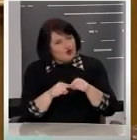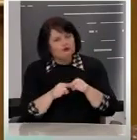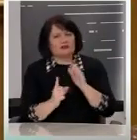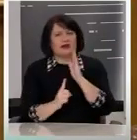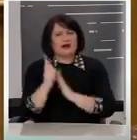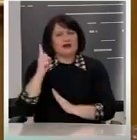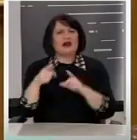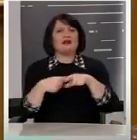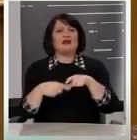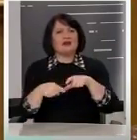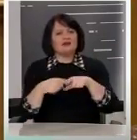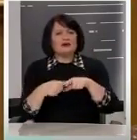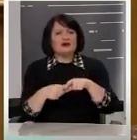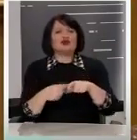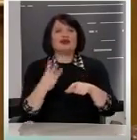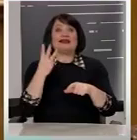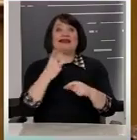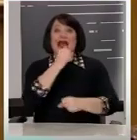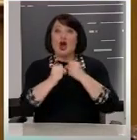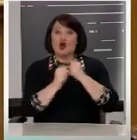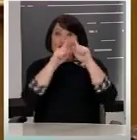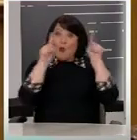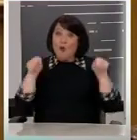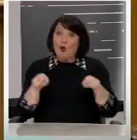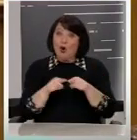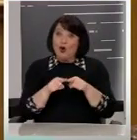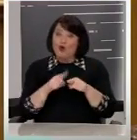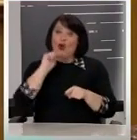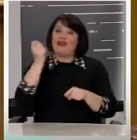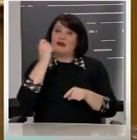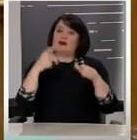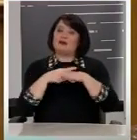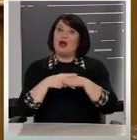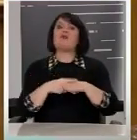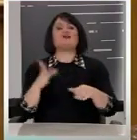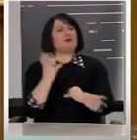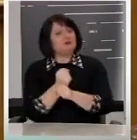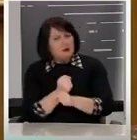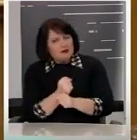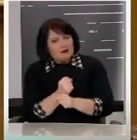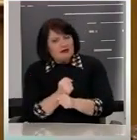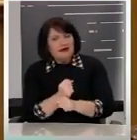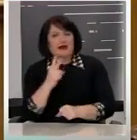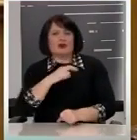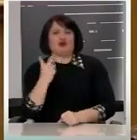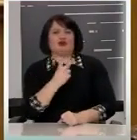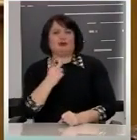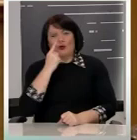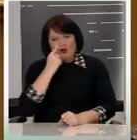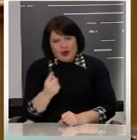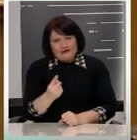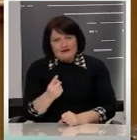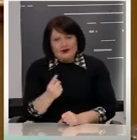11 Δεκεμβρίου τριετές καλυμμένο ομόλογο από την Εθνική Τράπεζα. Και στις 22